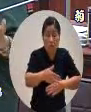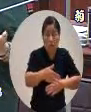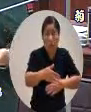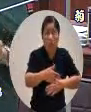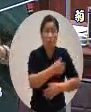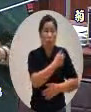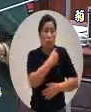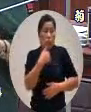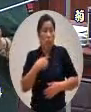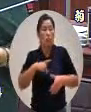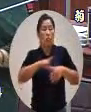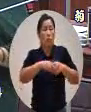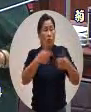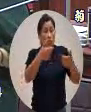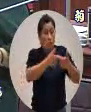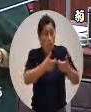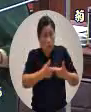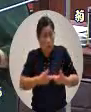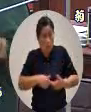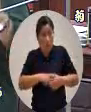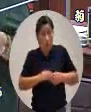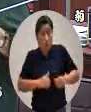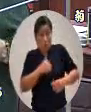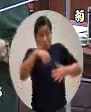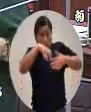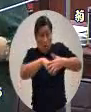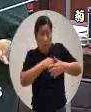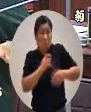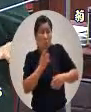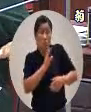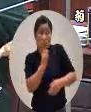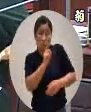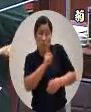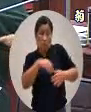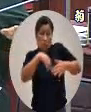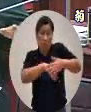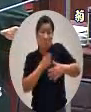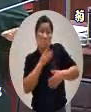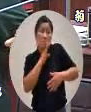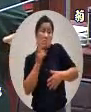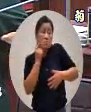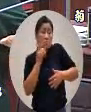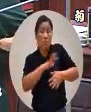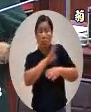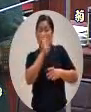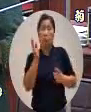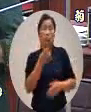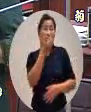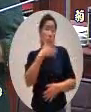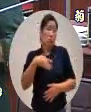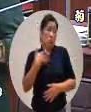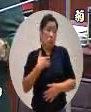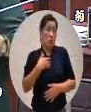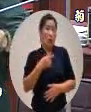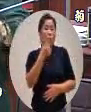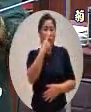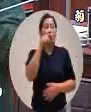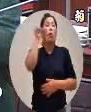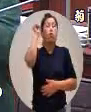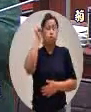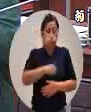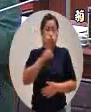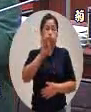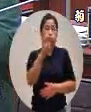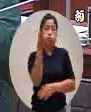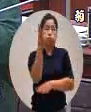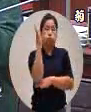事實的真相我們都不知道但是我說過我同意我們市政府財政局有